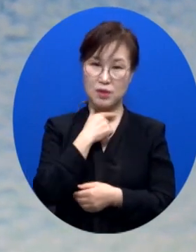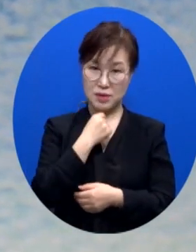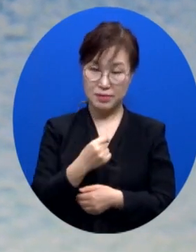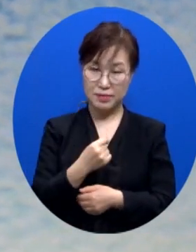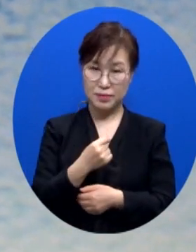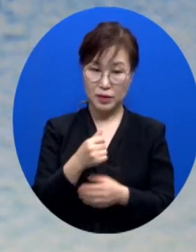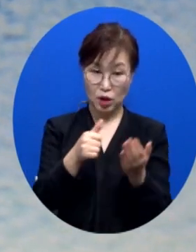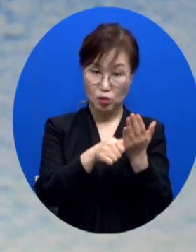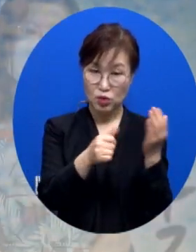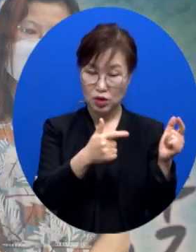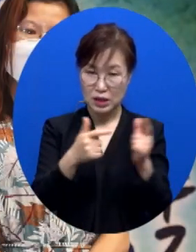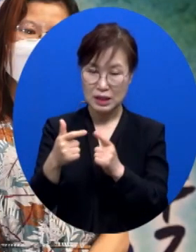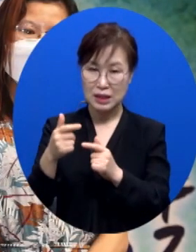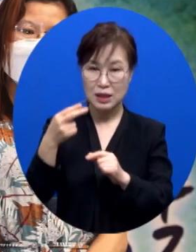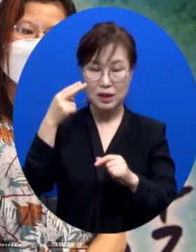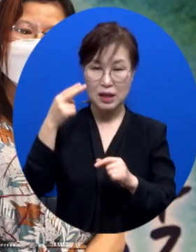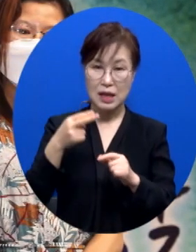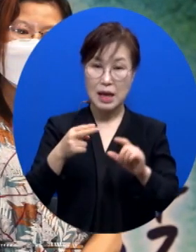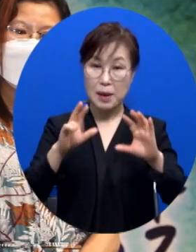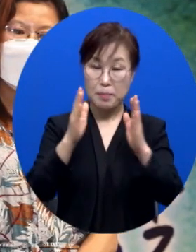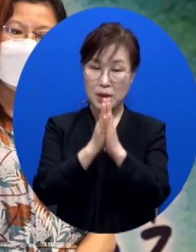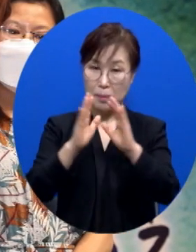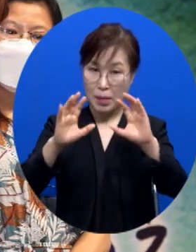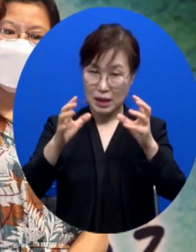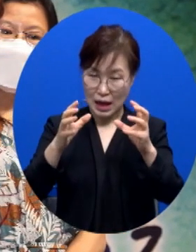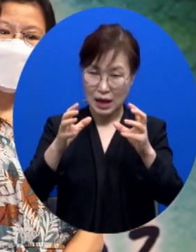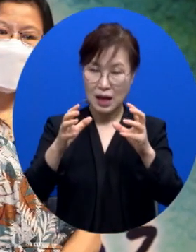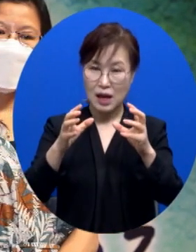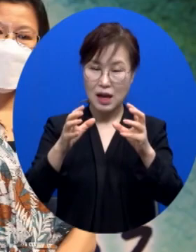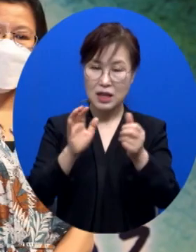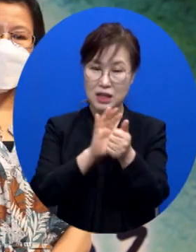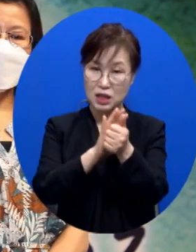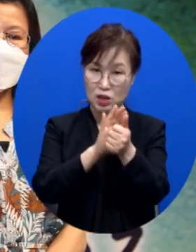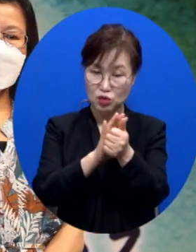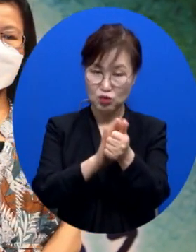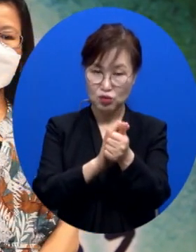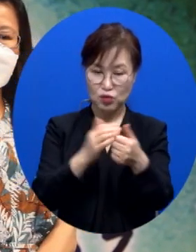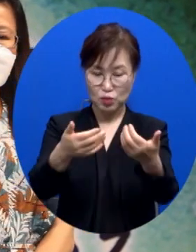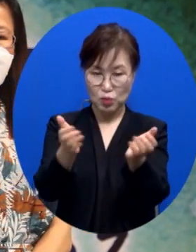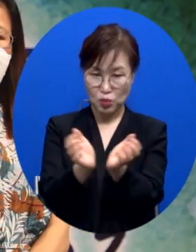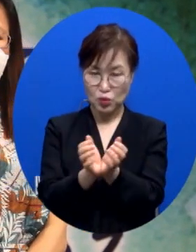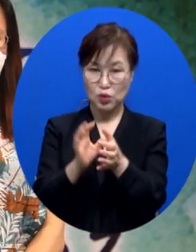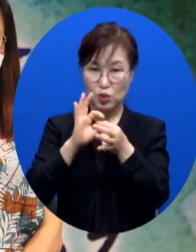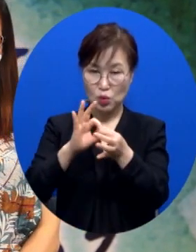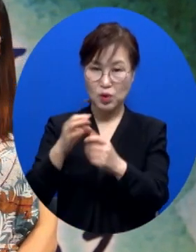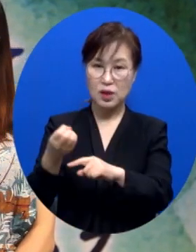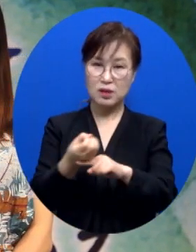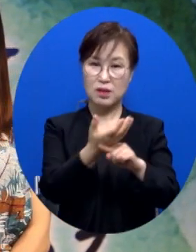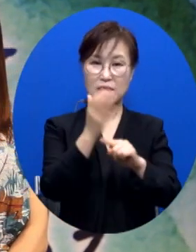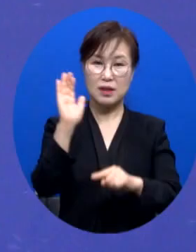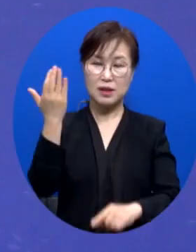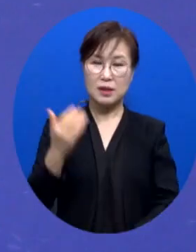물품은 미얀마에 의약품 후원 사업을 진행하고 있는 지구촌 사람들을 통해 전달할 예정입니다.